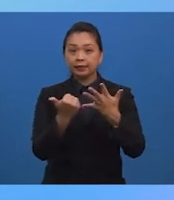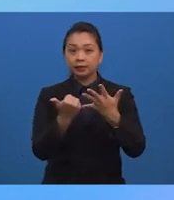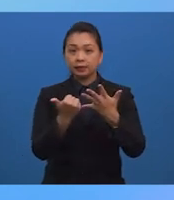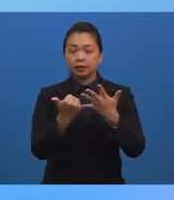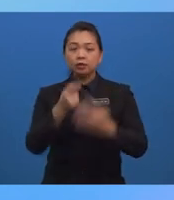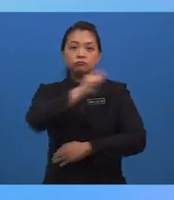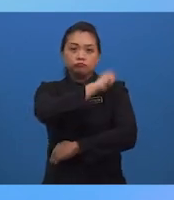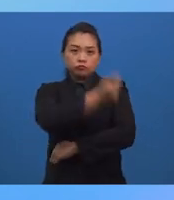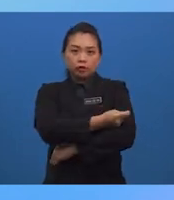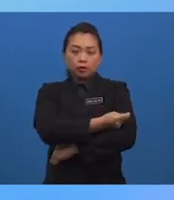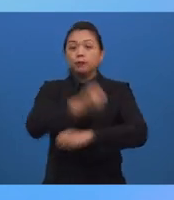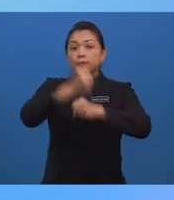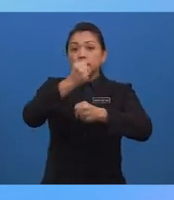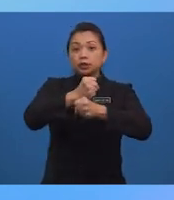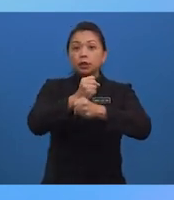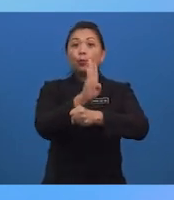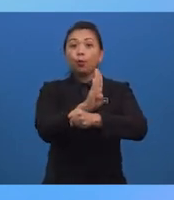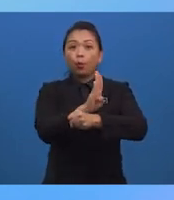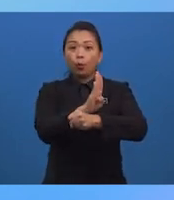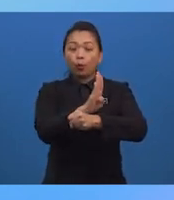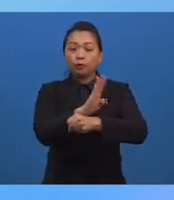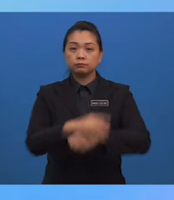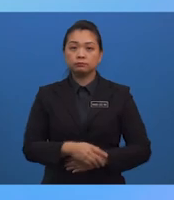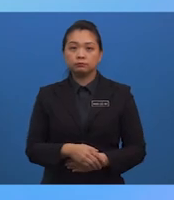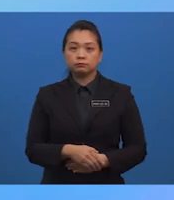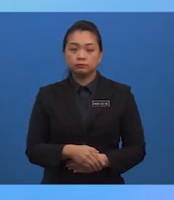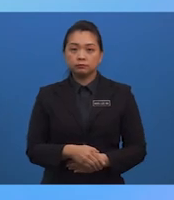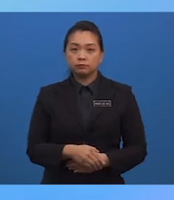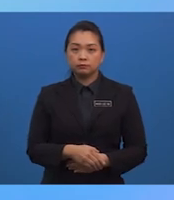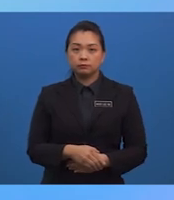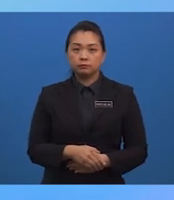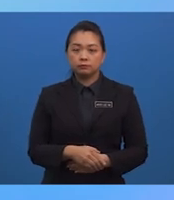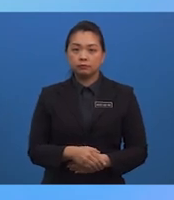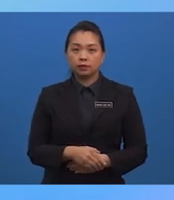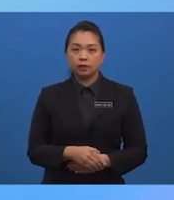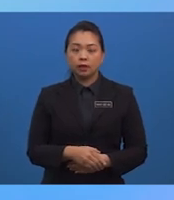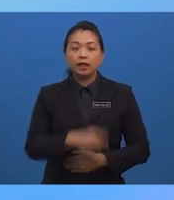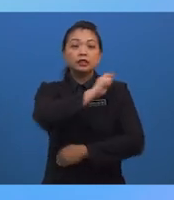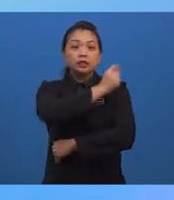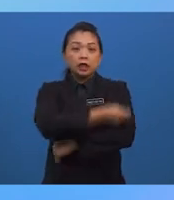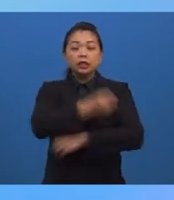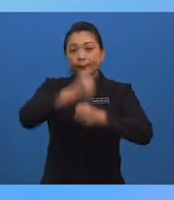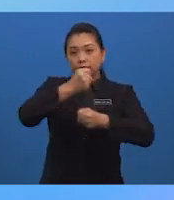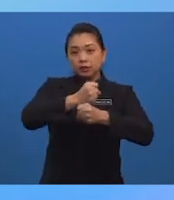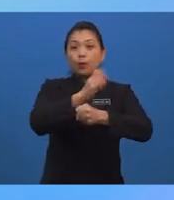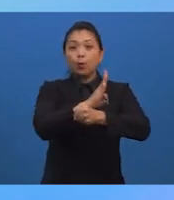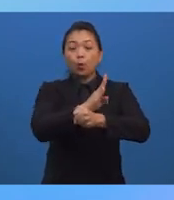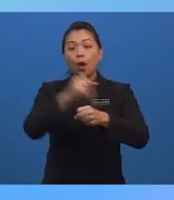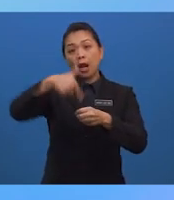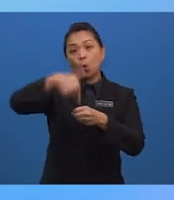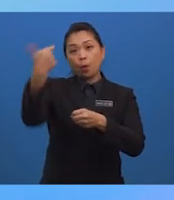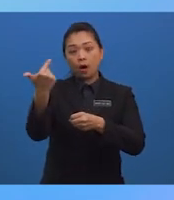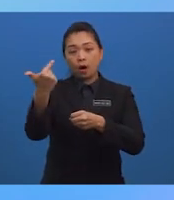buruh. Dalam aspek ini, menerangkan mengenai tenaga buruh asing.